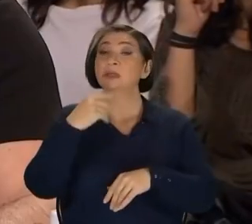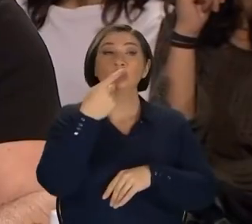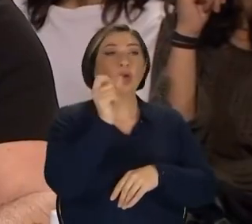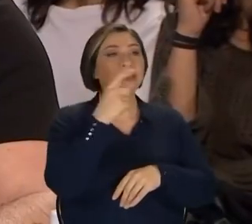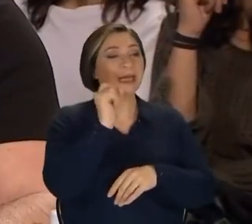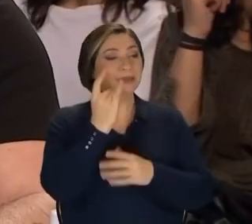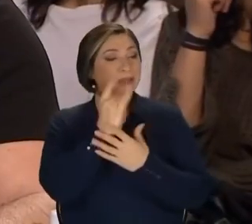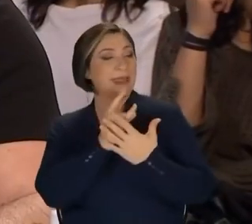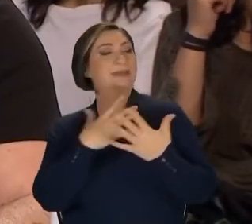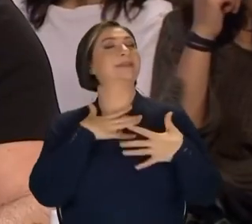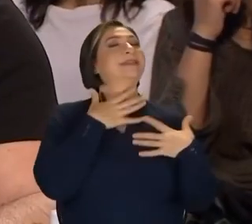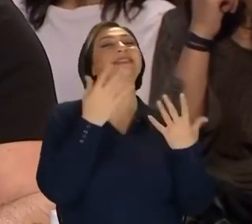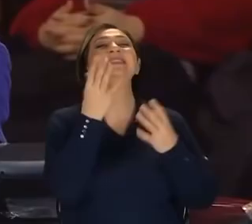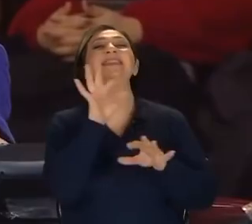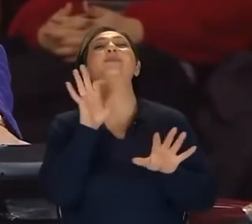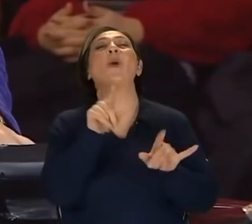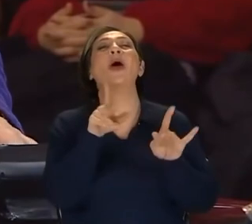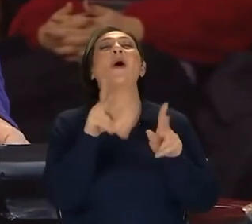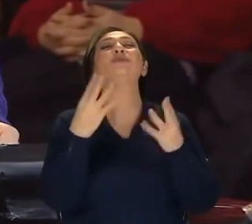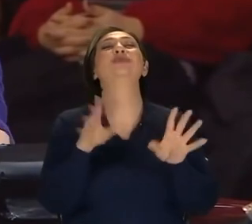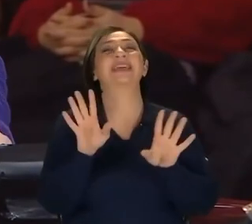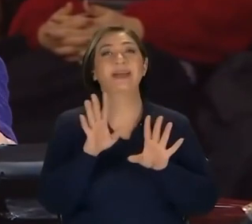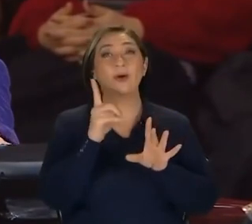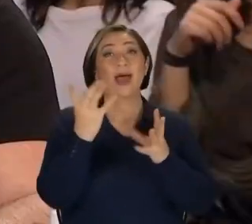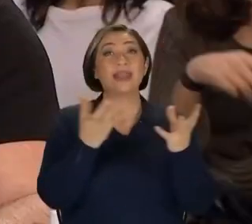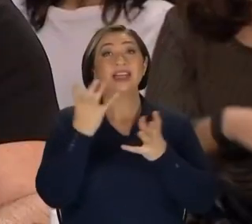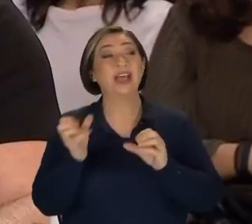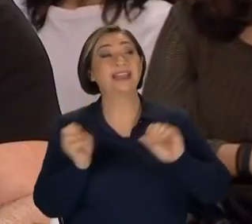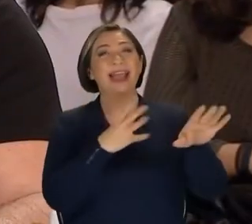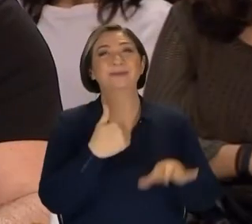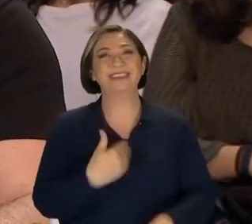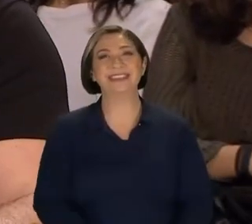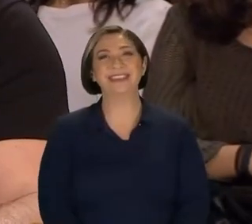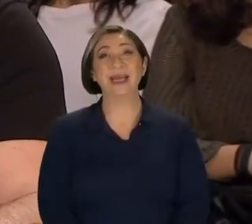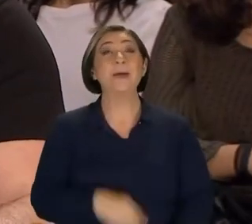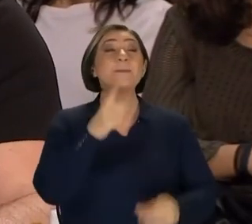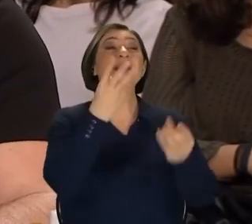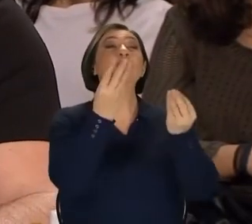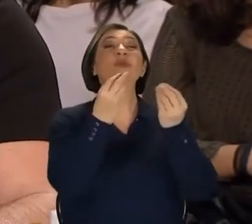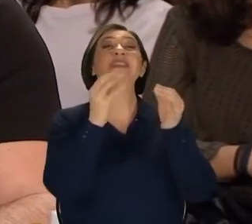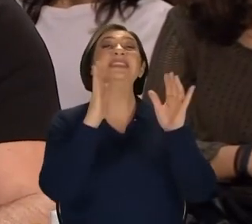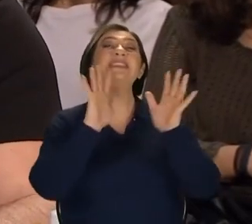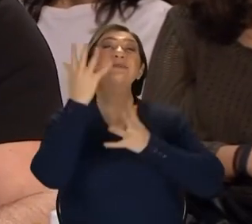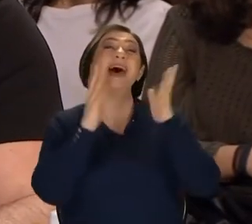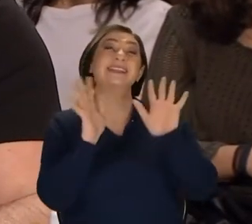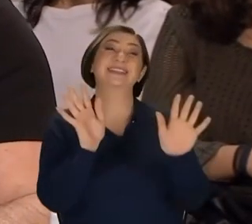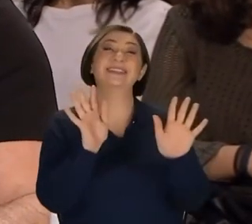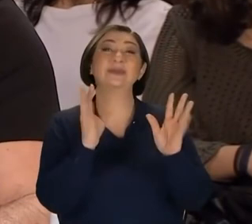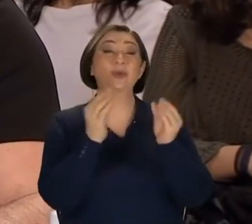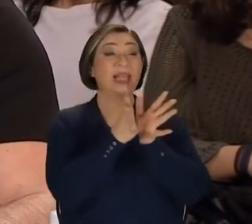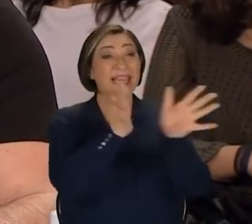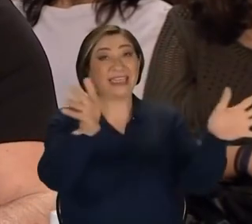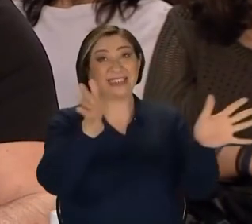seksi seçmeselerdi böyle olmayacaktı. Evet. Yani orada ateşe attılar bizi. Bir de çok geniş tutuyorlar. Şöyle çok